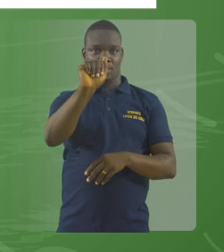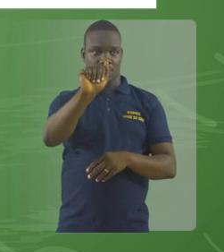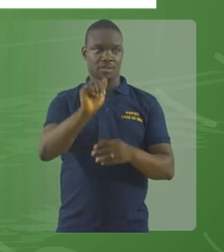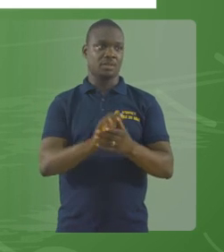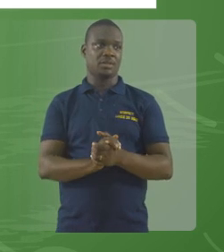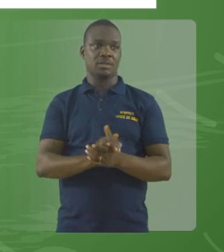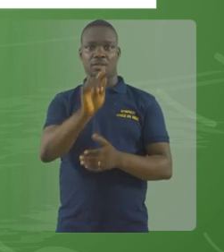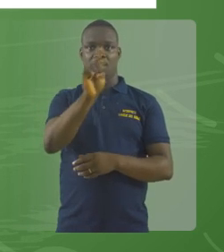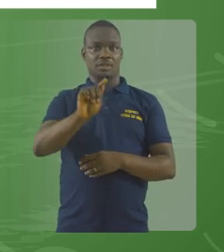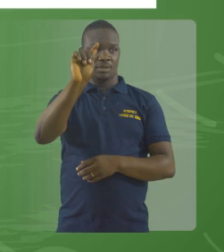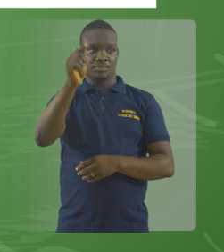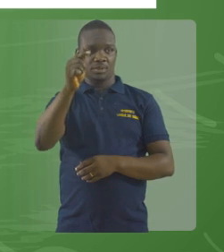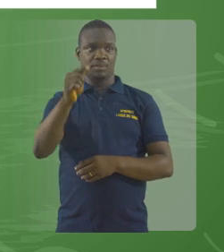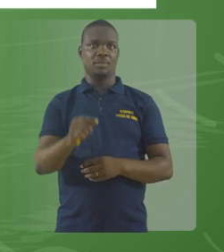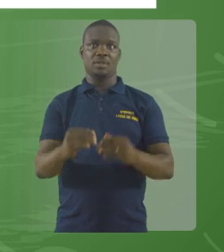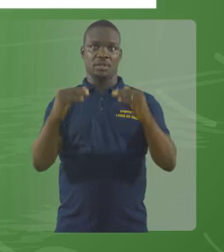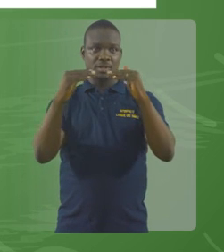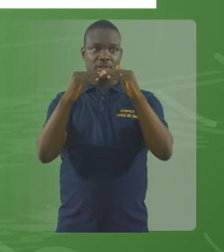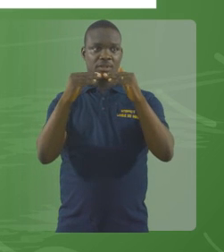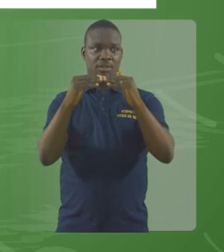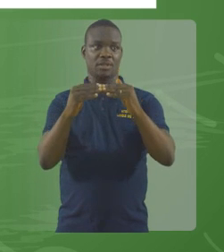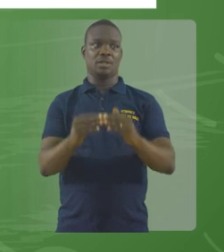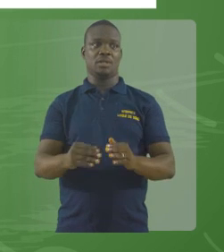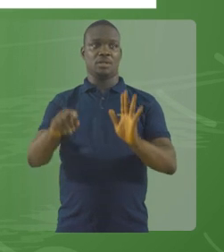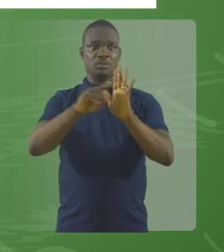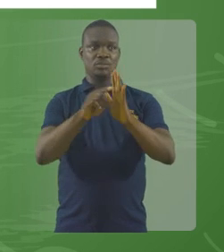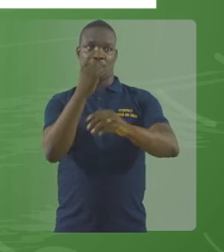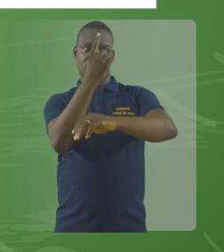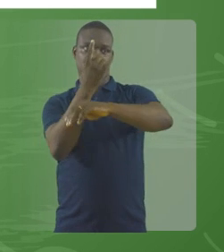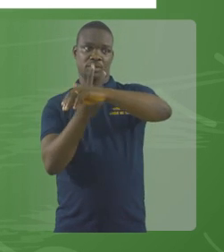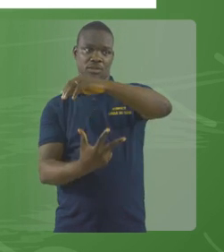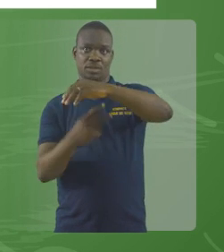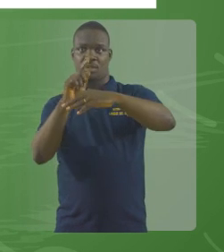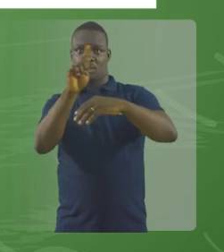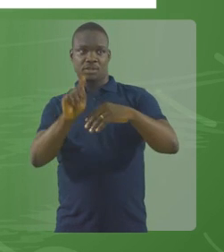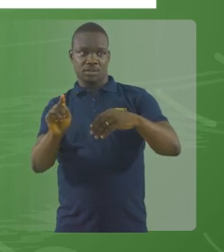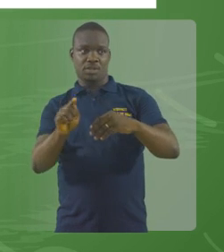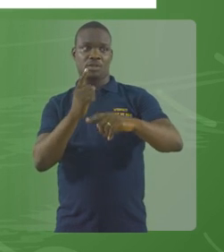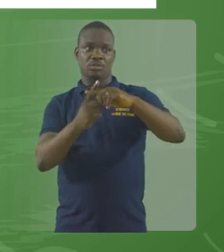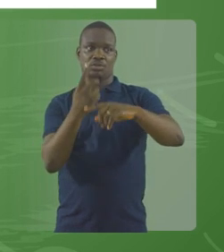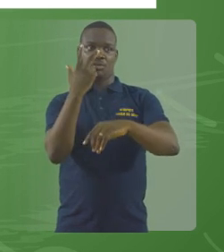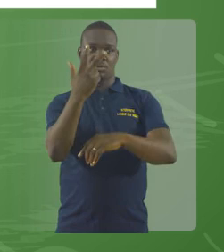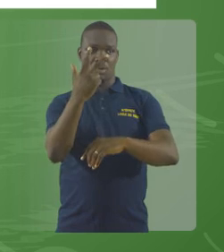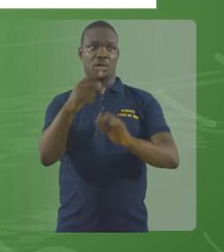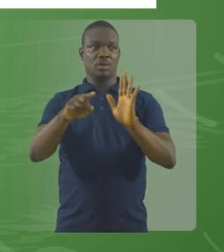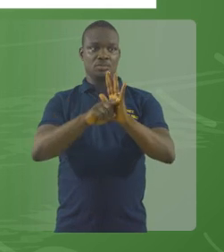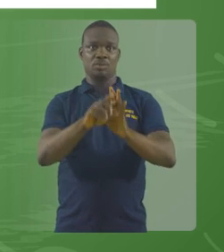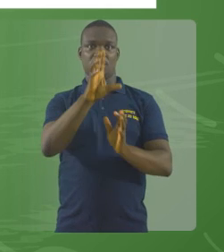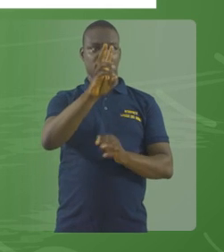Z' est égal à moins 1 tiers de Z plus 3 moins